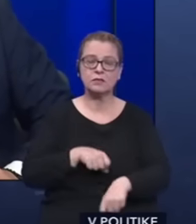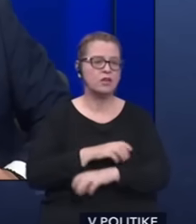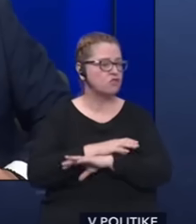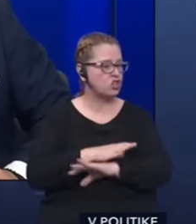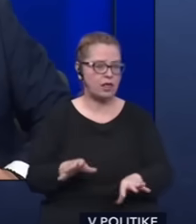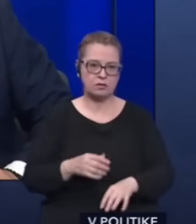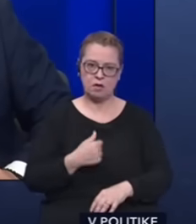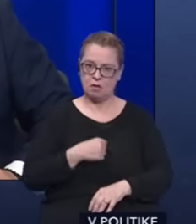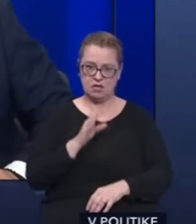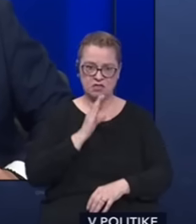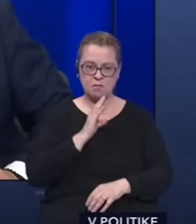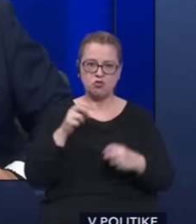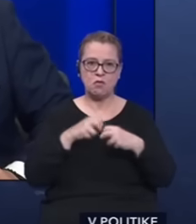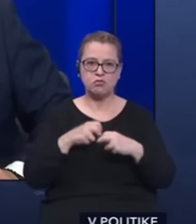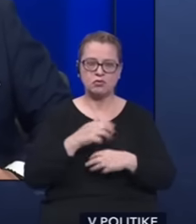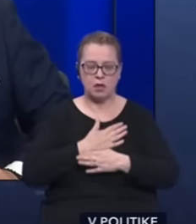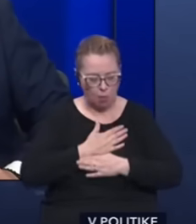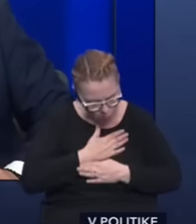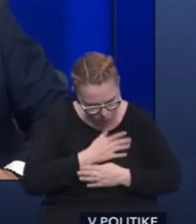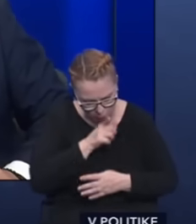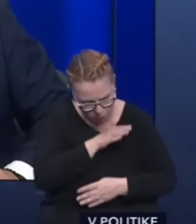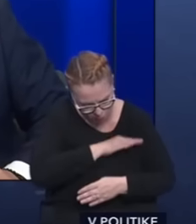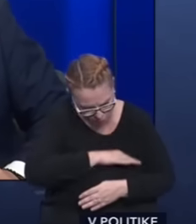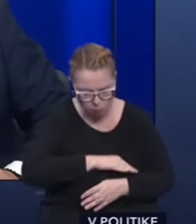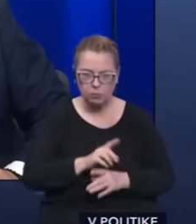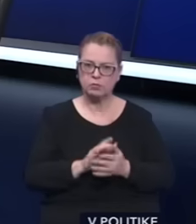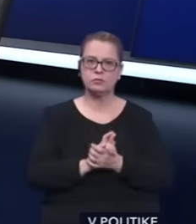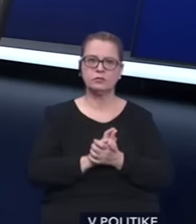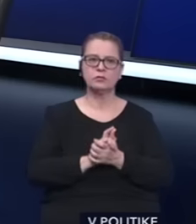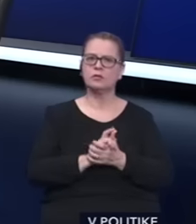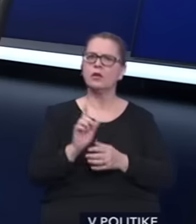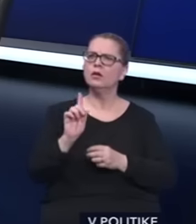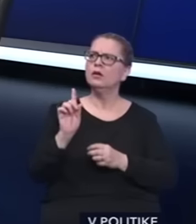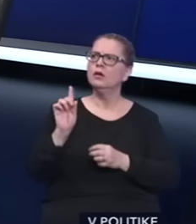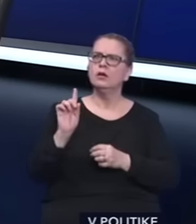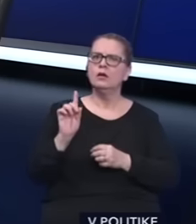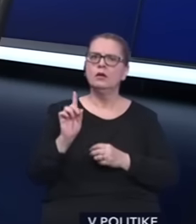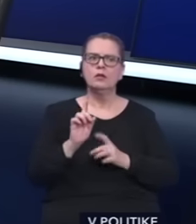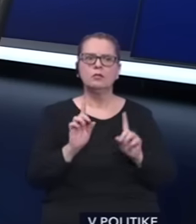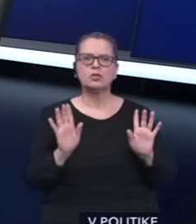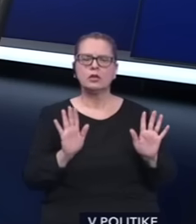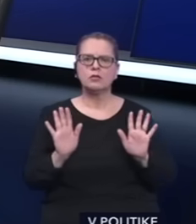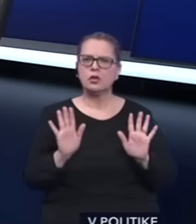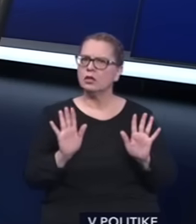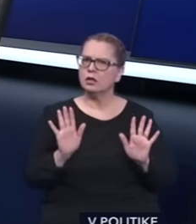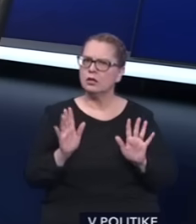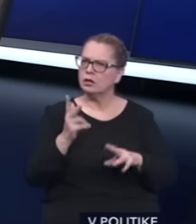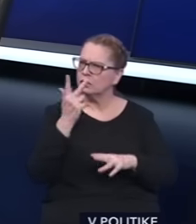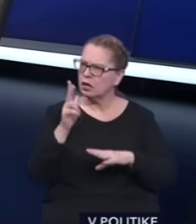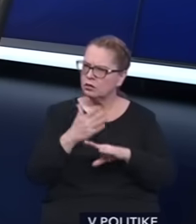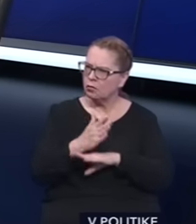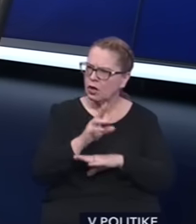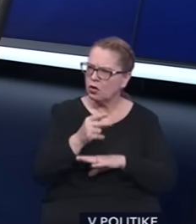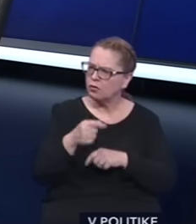sa nesmieme Bruselu kláňať. To nie je o tom, že my chceme rozbiť Úniu. My chceme reformu Únie. Že tých 300 miliónov, ktoré vám dala